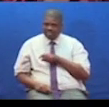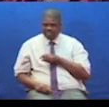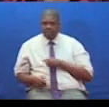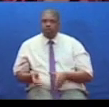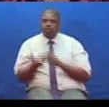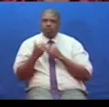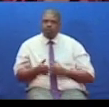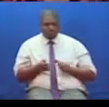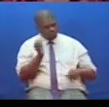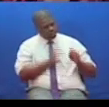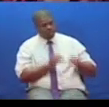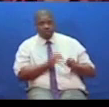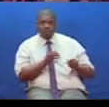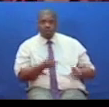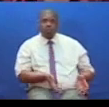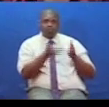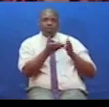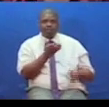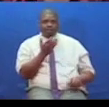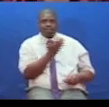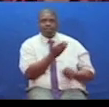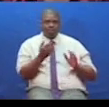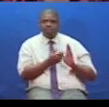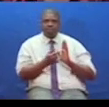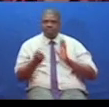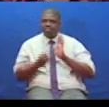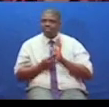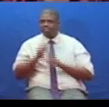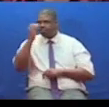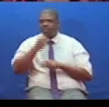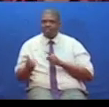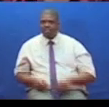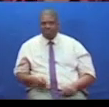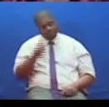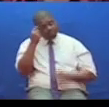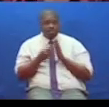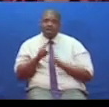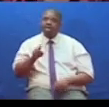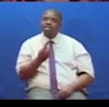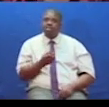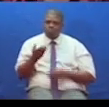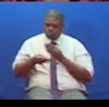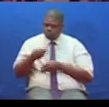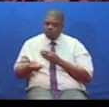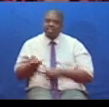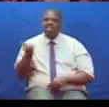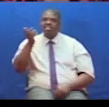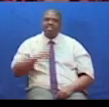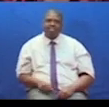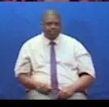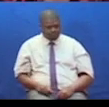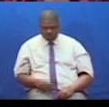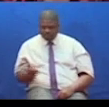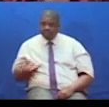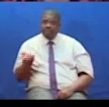unaweza ukatuchangia growth ya 5 to 6%. Nini maana ya uchumi wa gesi? Gesi